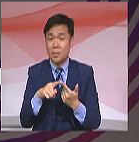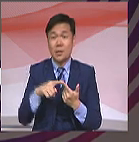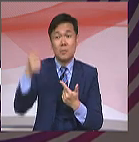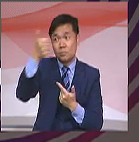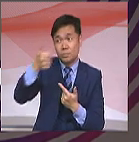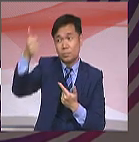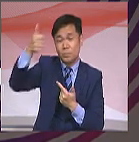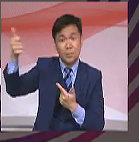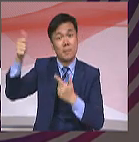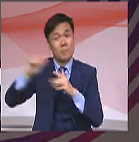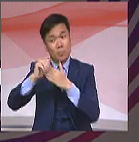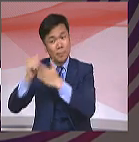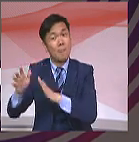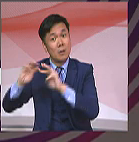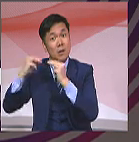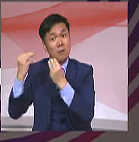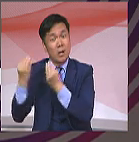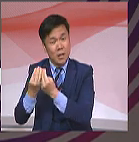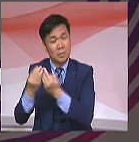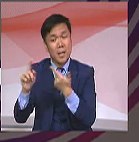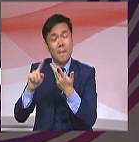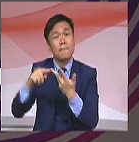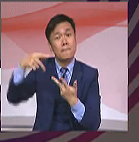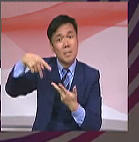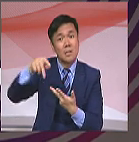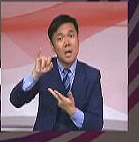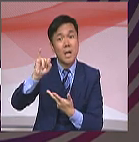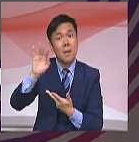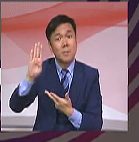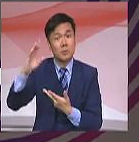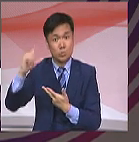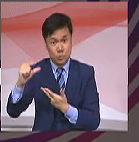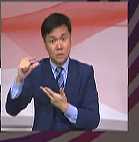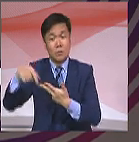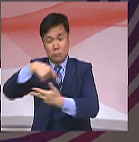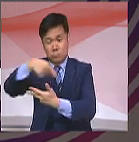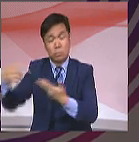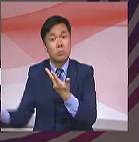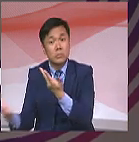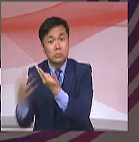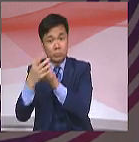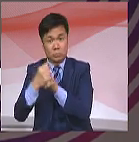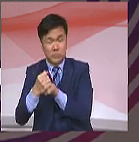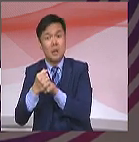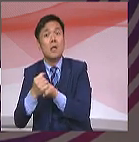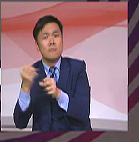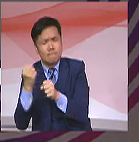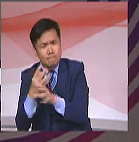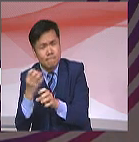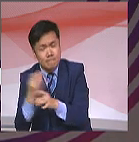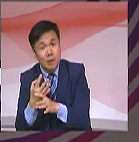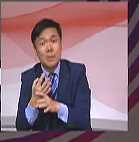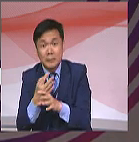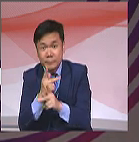pemimpin masyarakat untuk sama-sama, dan PIBG juga sama-sama kita berusaha untuk memastikan anak-anak